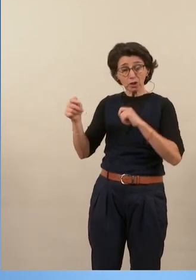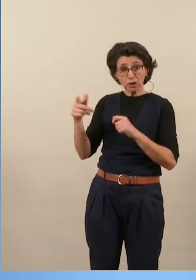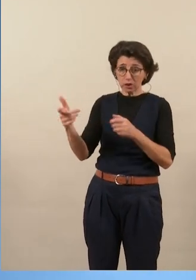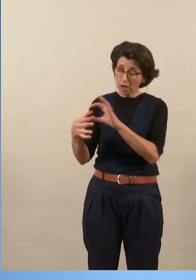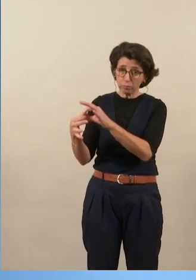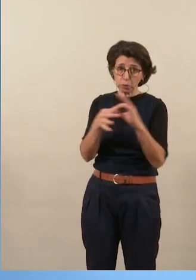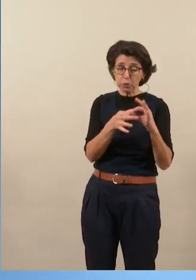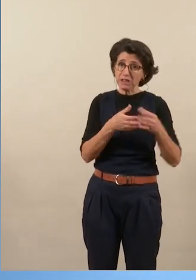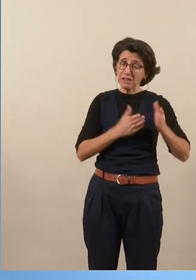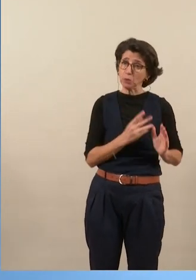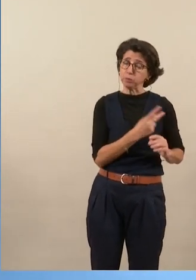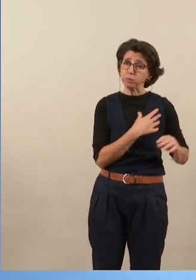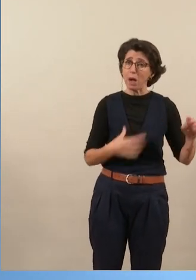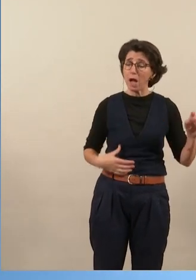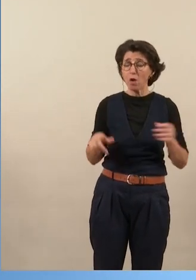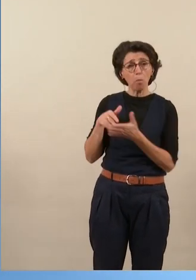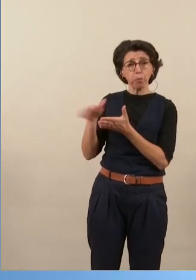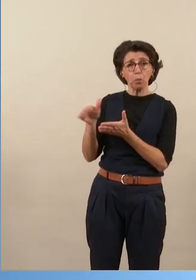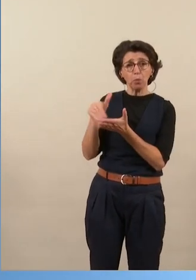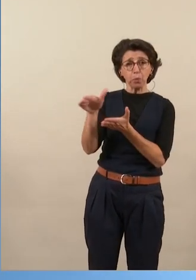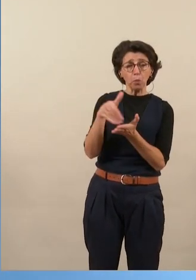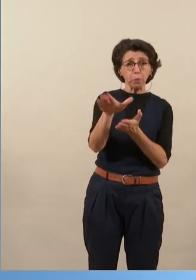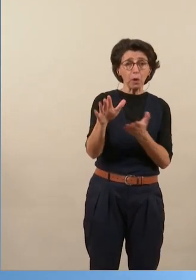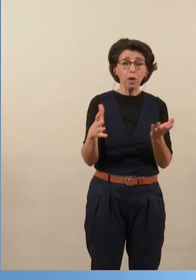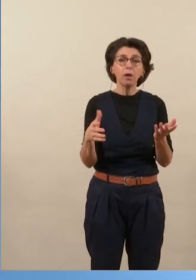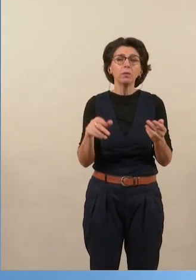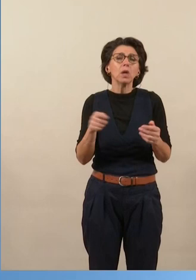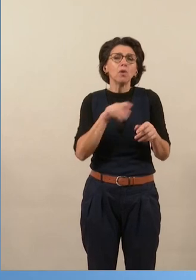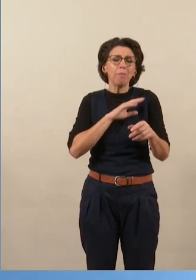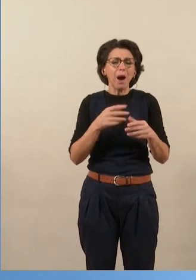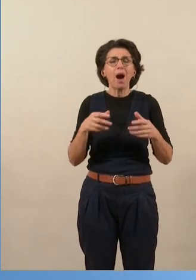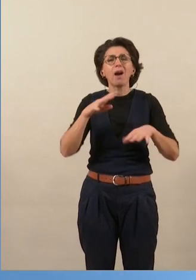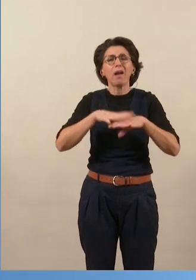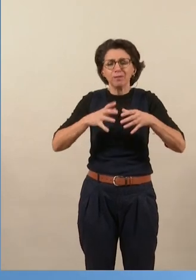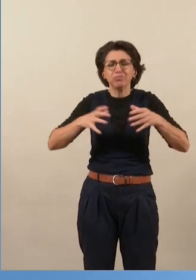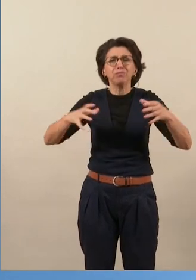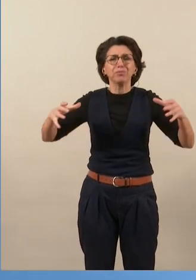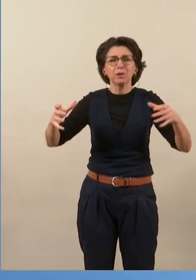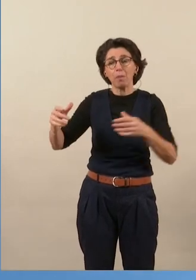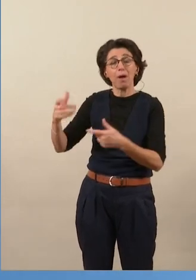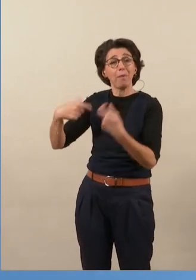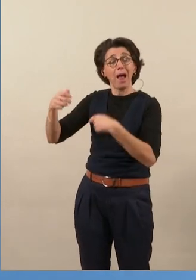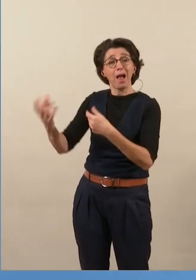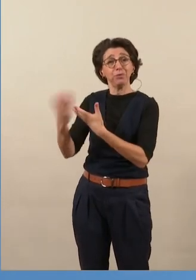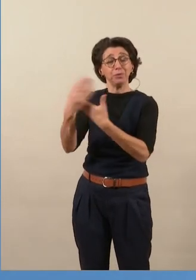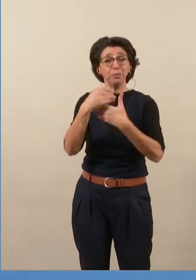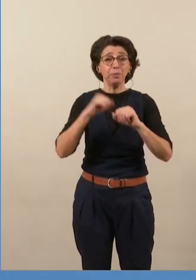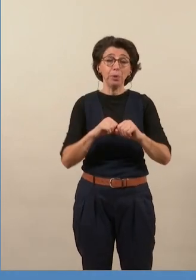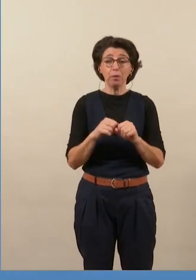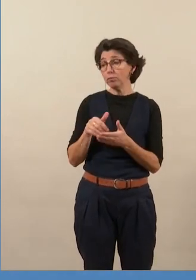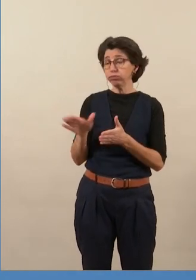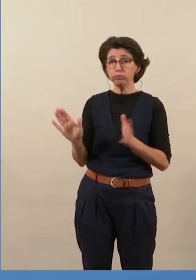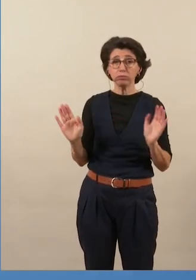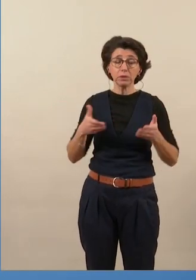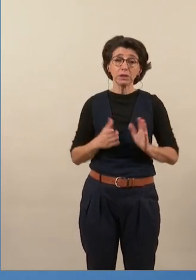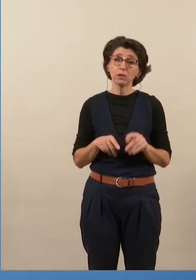d'autres qui pourrai bien sûr être ajouté grâce à une extension et sur ce point particulier Monsieur le Maire avec d'autres groupes je